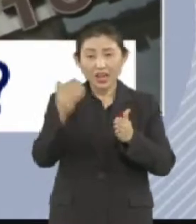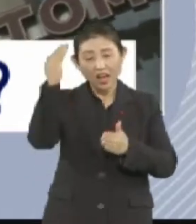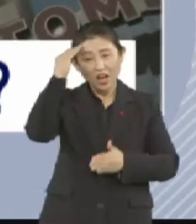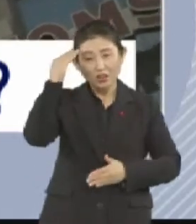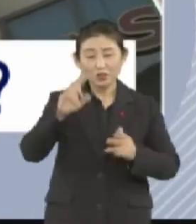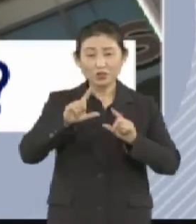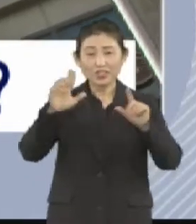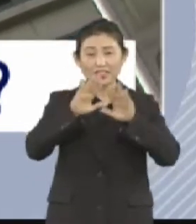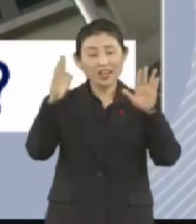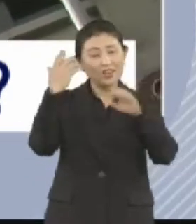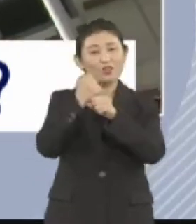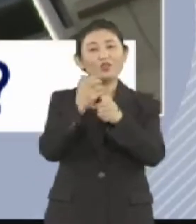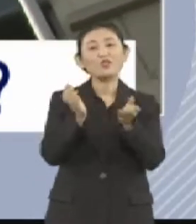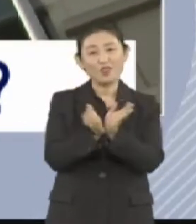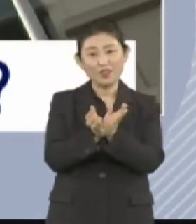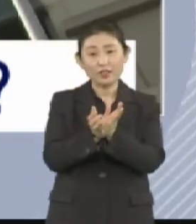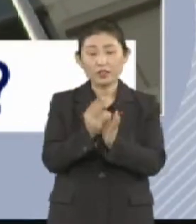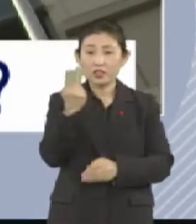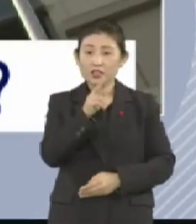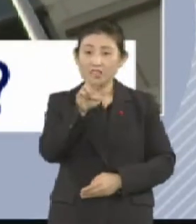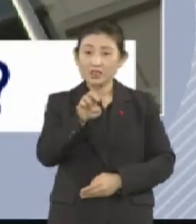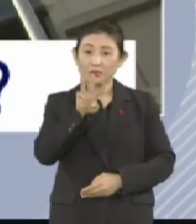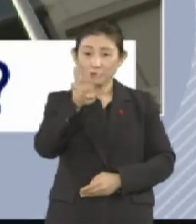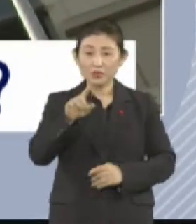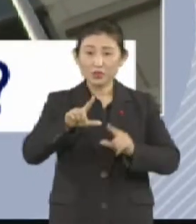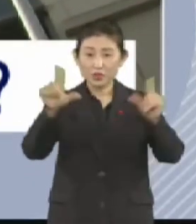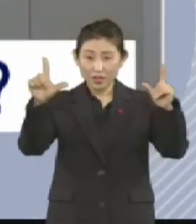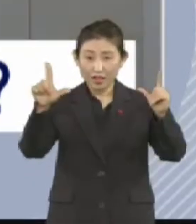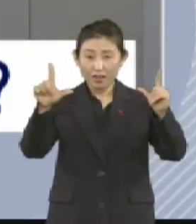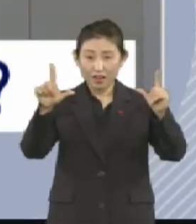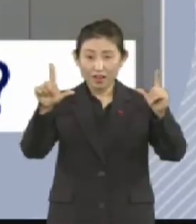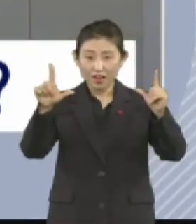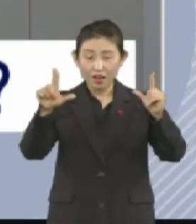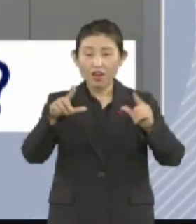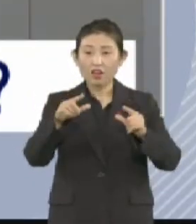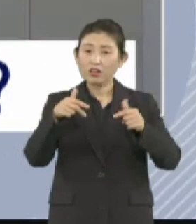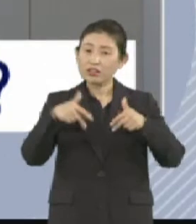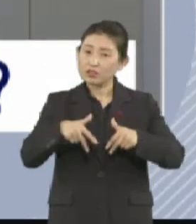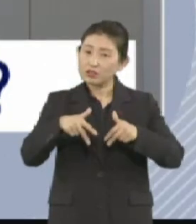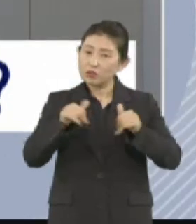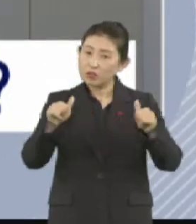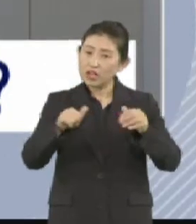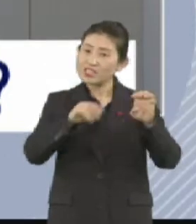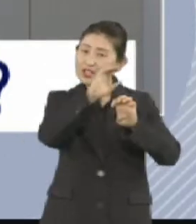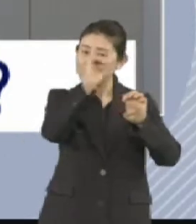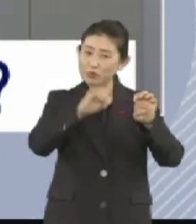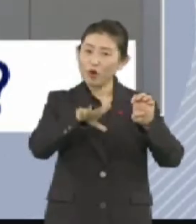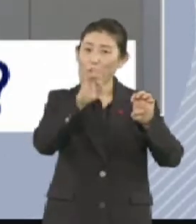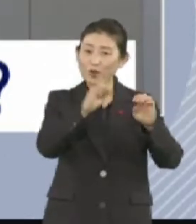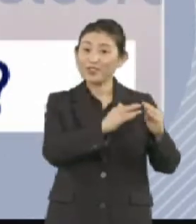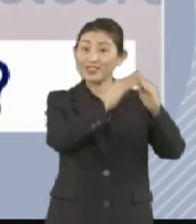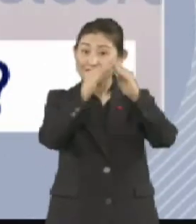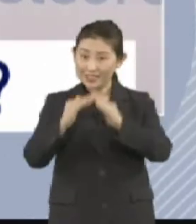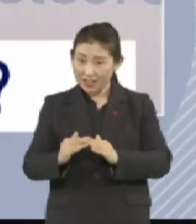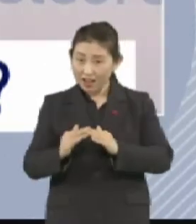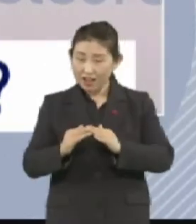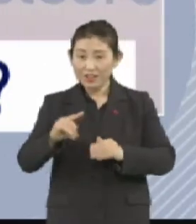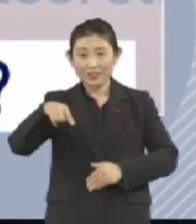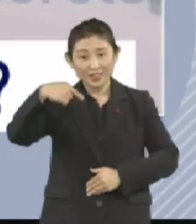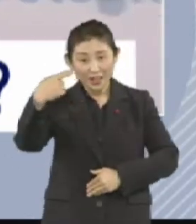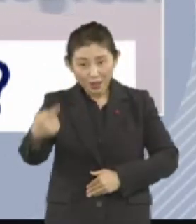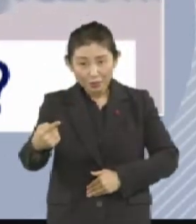우선 되겠는데요. 2023년에 동구로 직원이 약 40% 정도가 1차로 이전하고